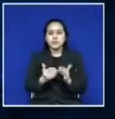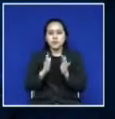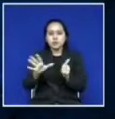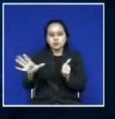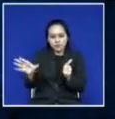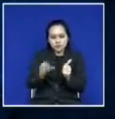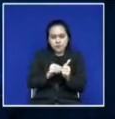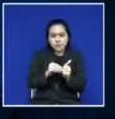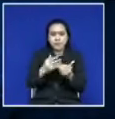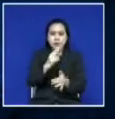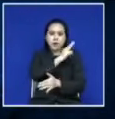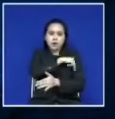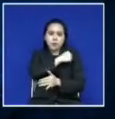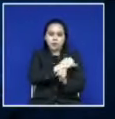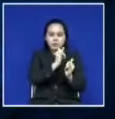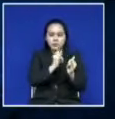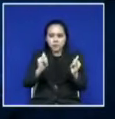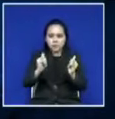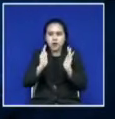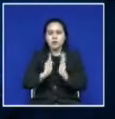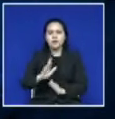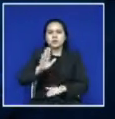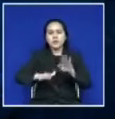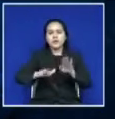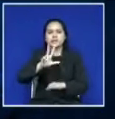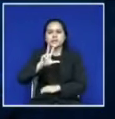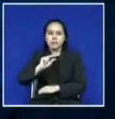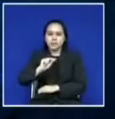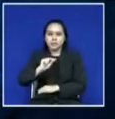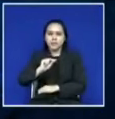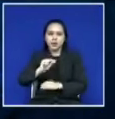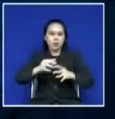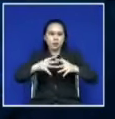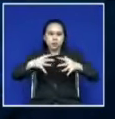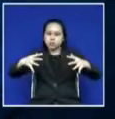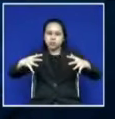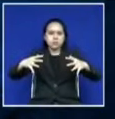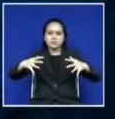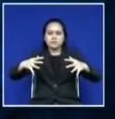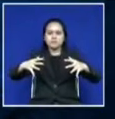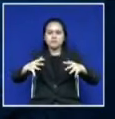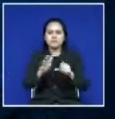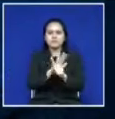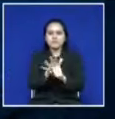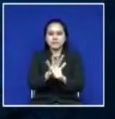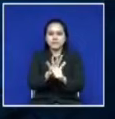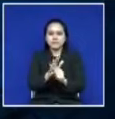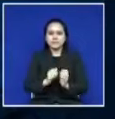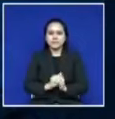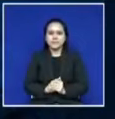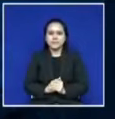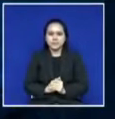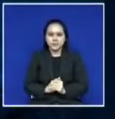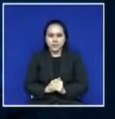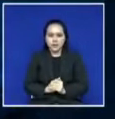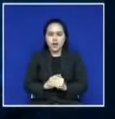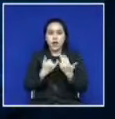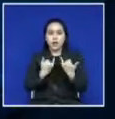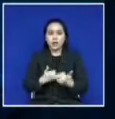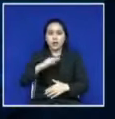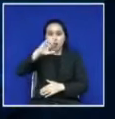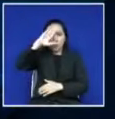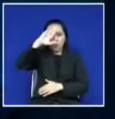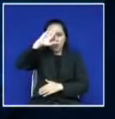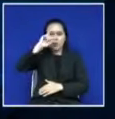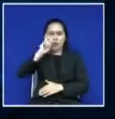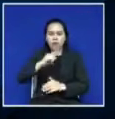เนี่ยตอนนี้เนี่ยแค่ประมาณแค่30รายเท่านั้นนะครับซึ่งไม่ได้มากอะไรซึ่งในตรงนี้เองเนี่ยเป็นผู้ป่วยที่ต้องการเตียงนอนเนี่ยเ